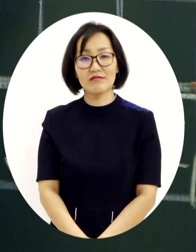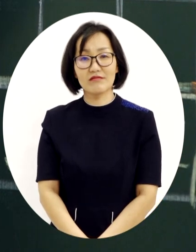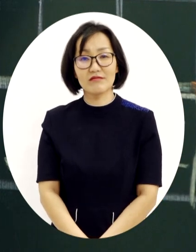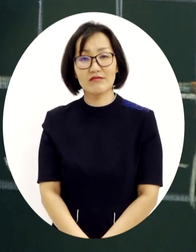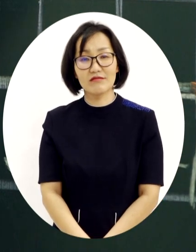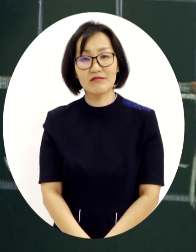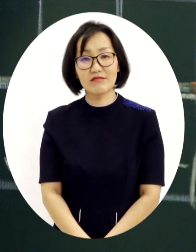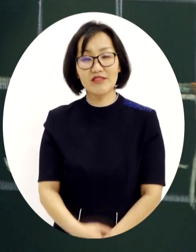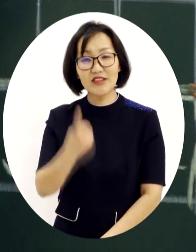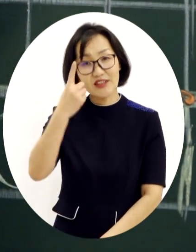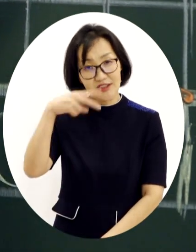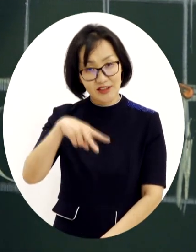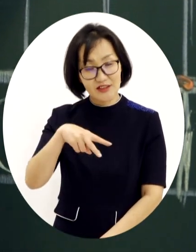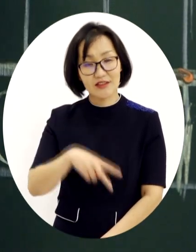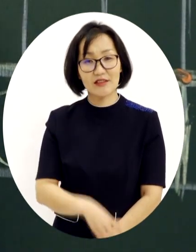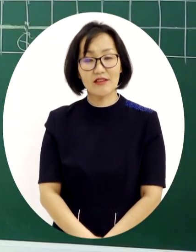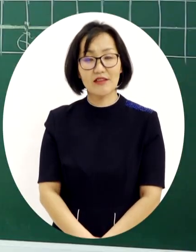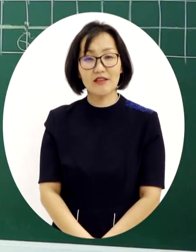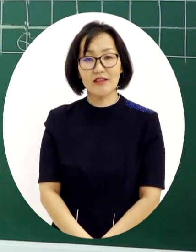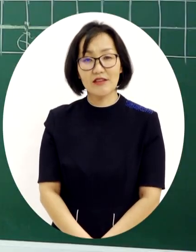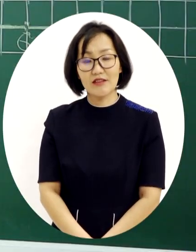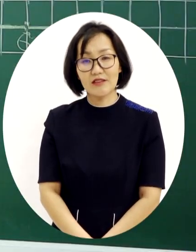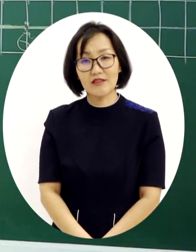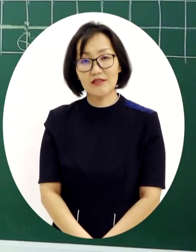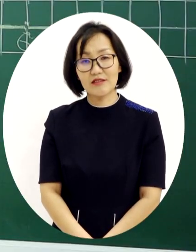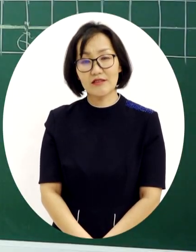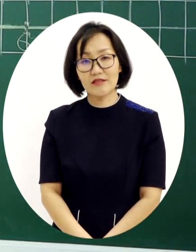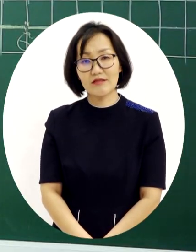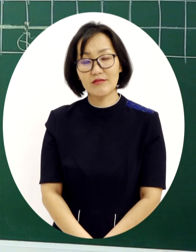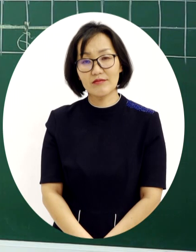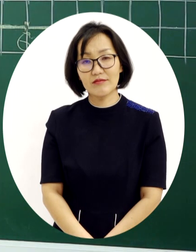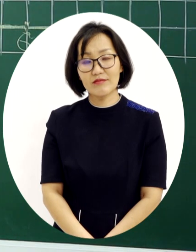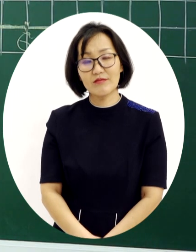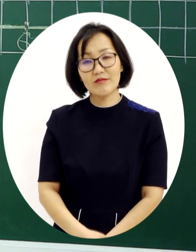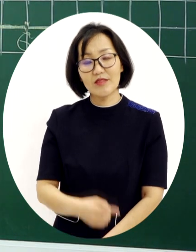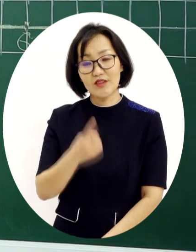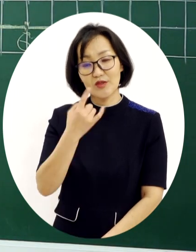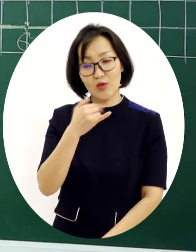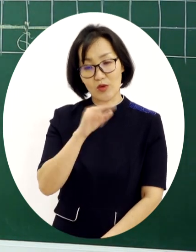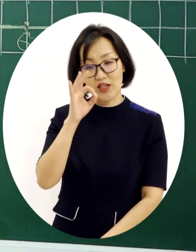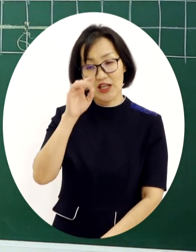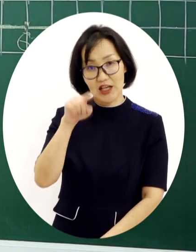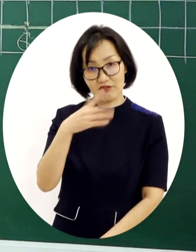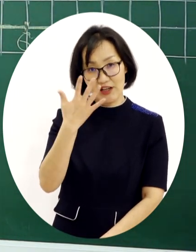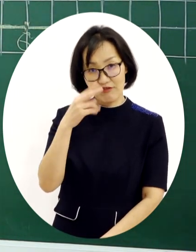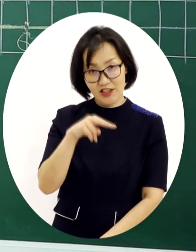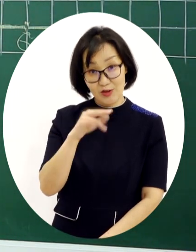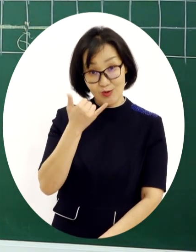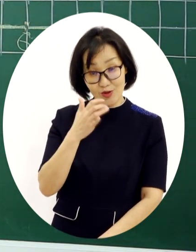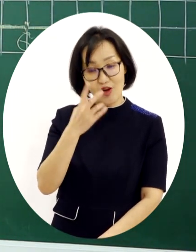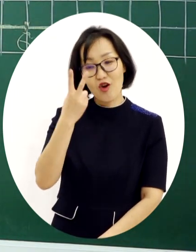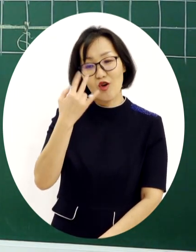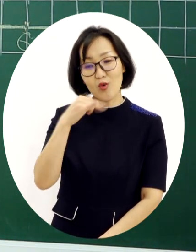1 литр. Бүгдээрээ огтлын цэгөө тэмдэглэн тийм ээ. Нэг удаа угаахад тэг бүхэл